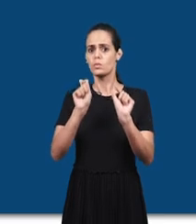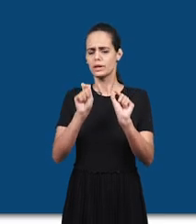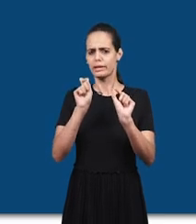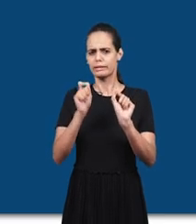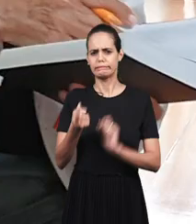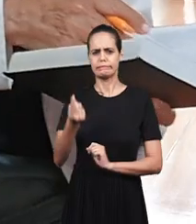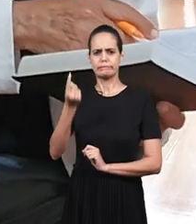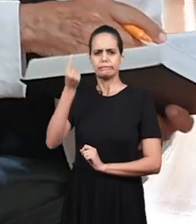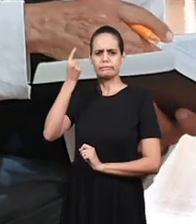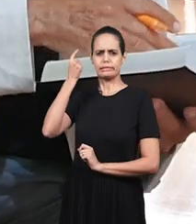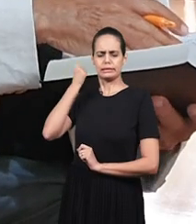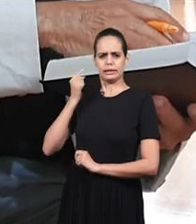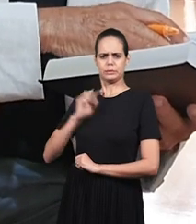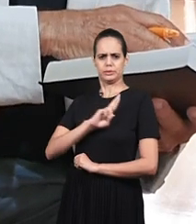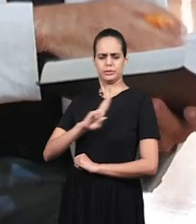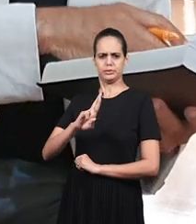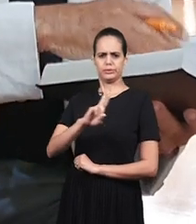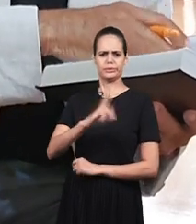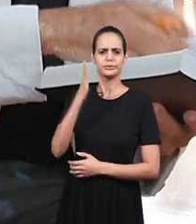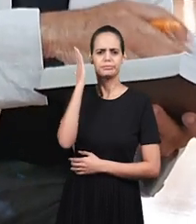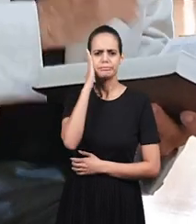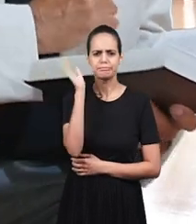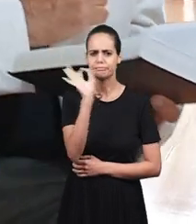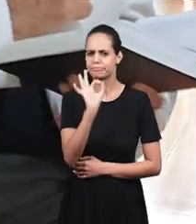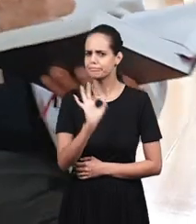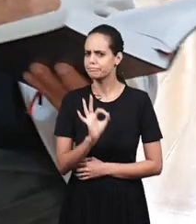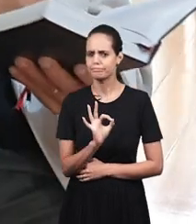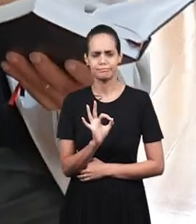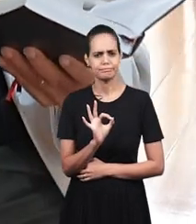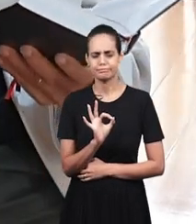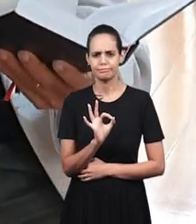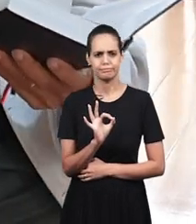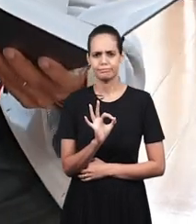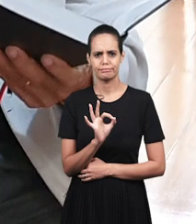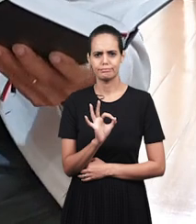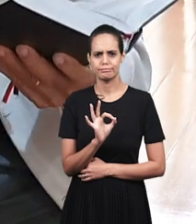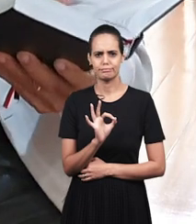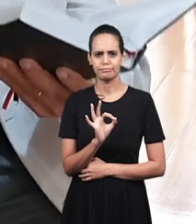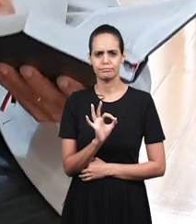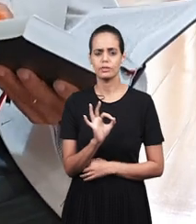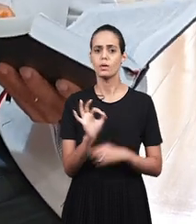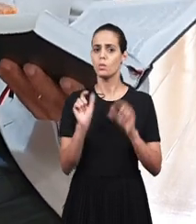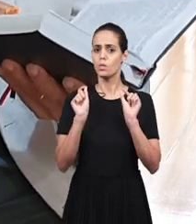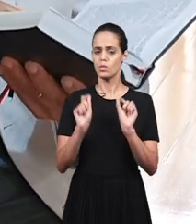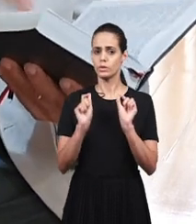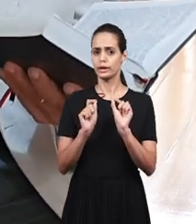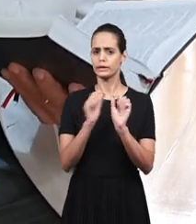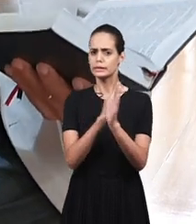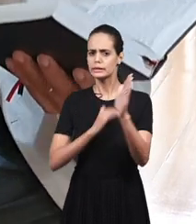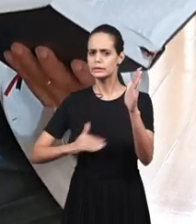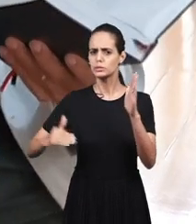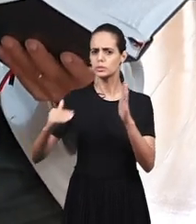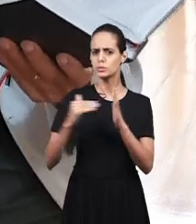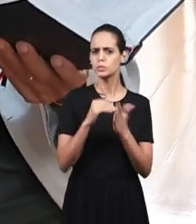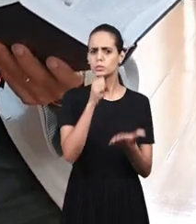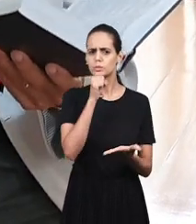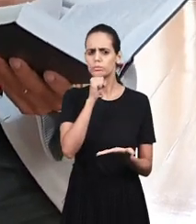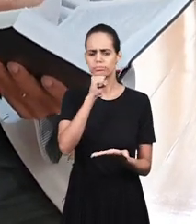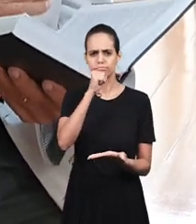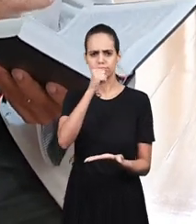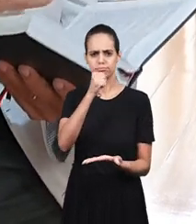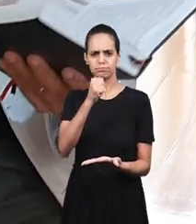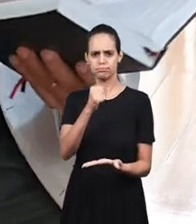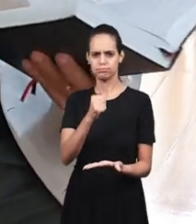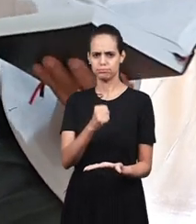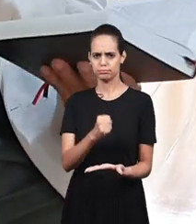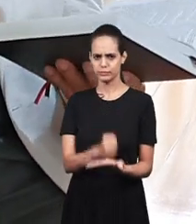moi. Donc il disait exactement ce que eux, les religieux à l'époque, ne comprenaient pas. C'est